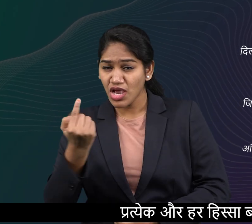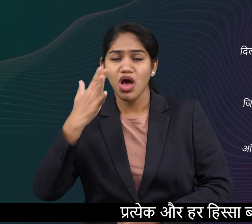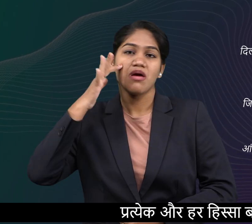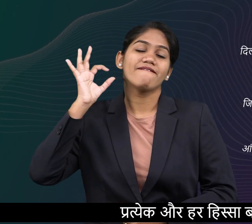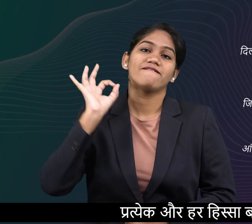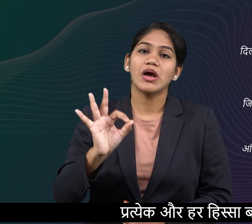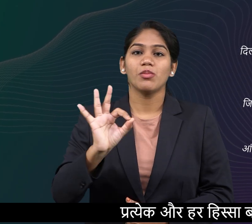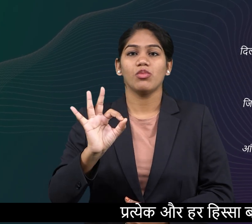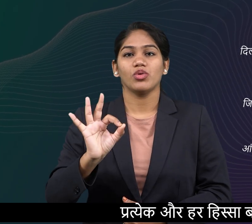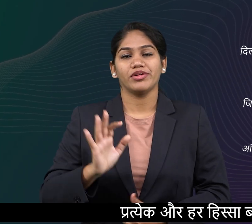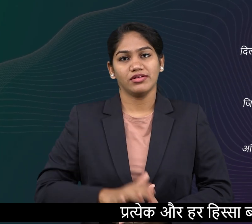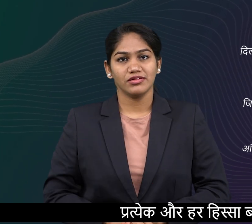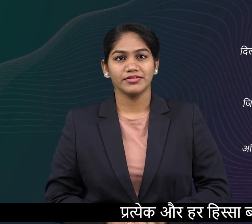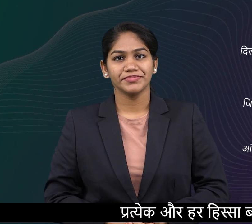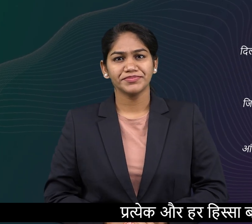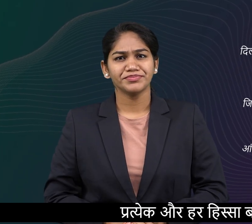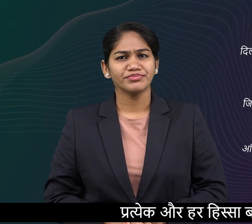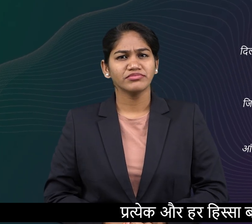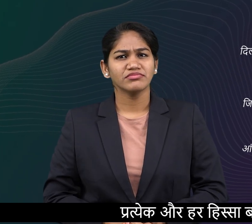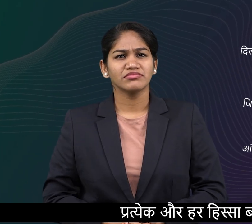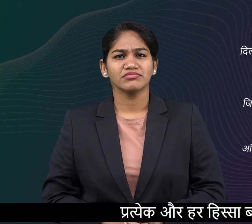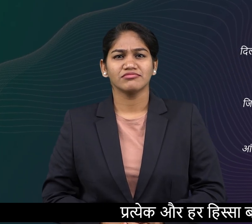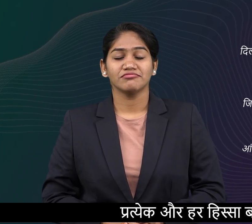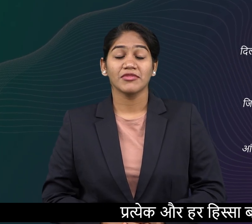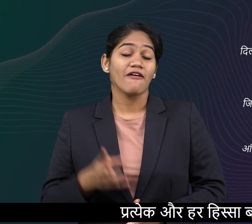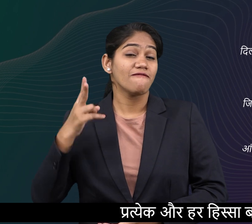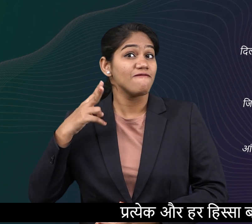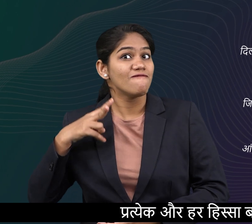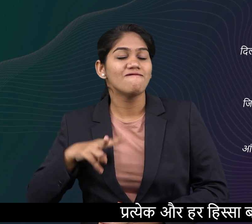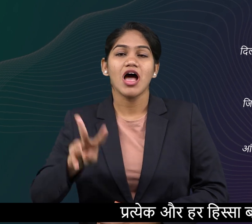महत्वपूर्ण और बहुत मूल्यवान है।